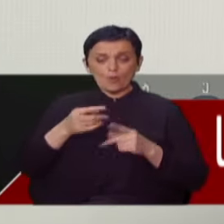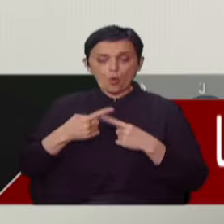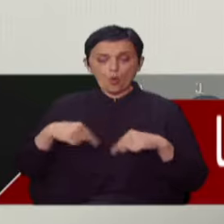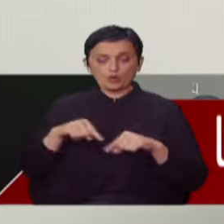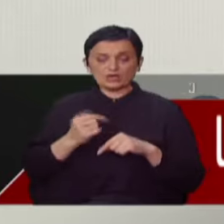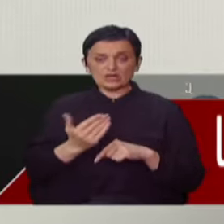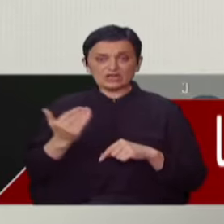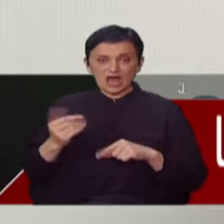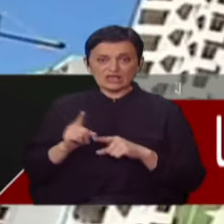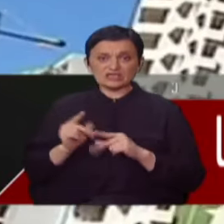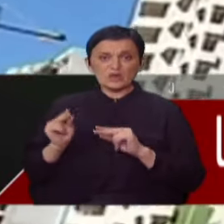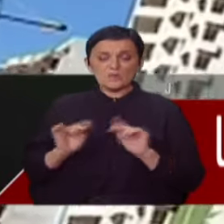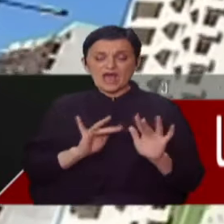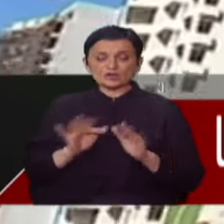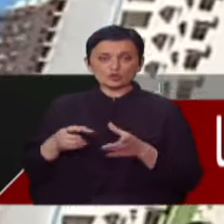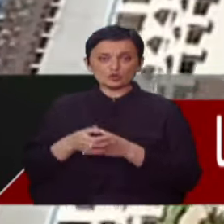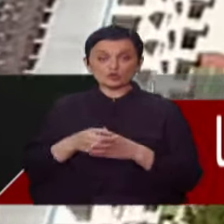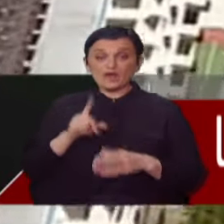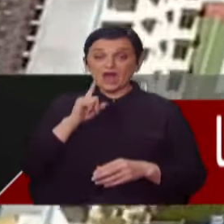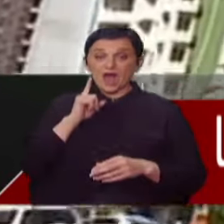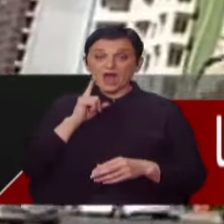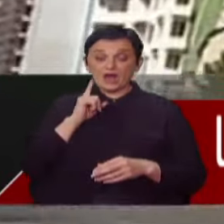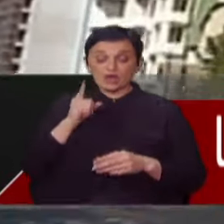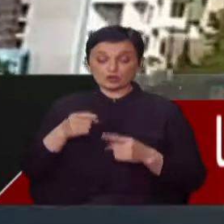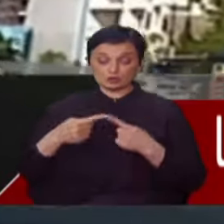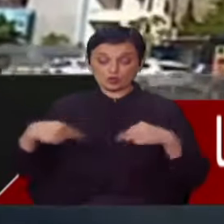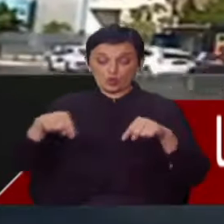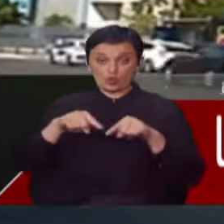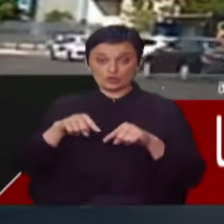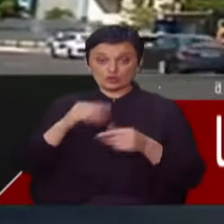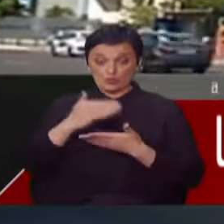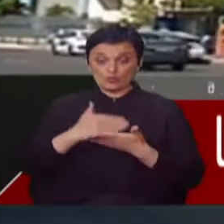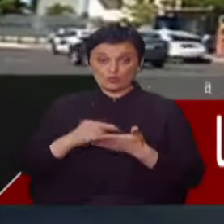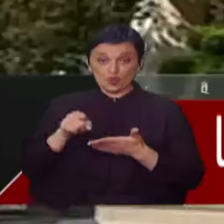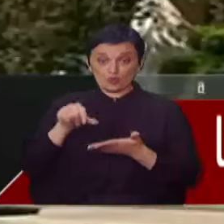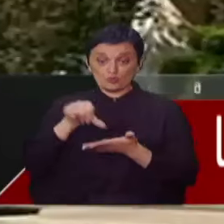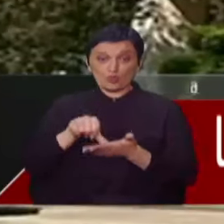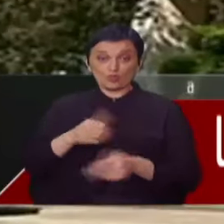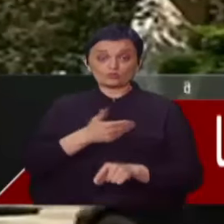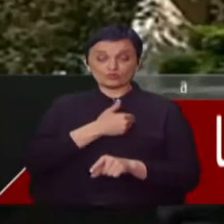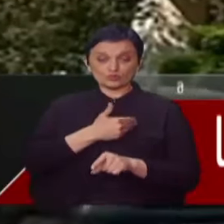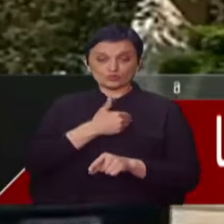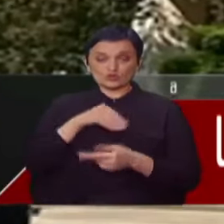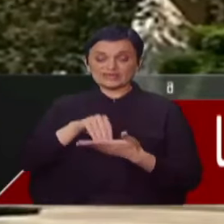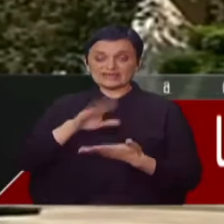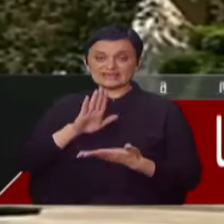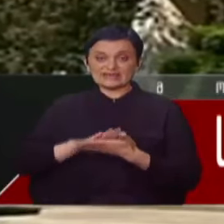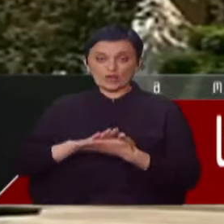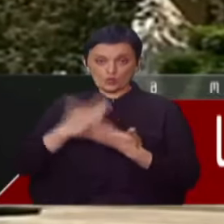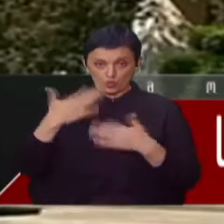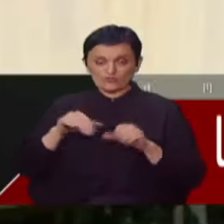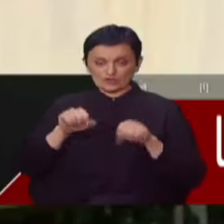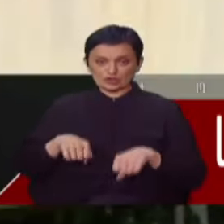ორგანიზაციების, ასევე მენეჯმენტ ჯგუფის. ახალგაზრდულ ორგანიზაციებს, რომლებსაც აღნიშნულ პროგრამაში მონაწილეობის მიღება სურს, რეგისტრაციის გავლა